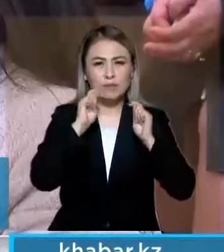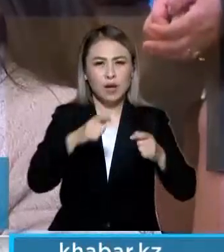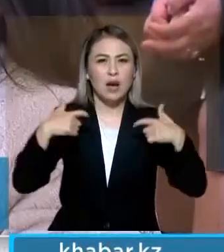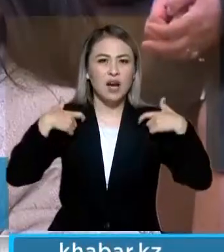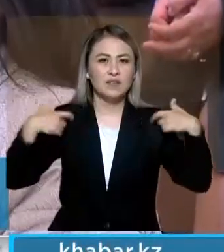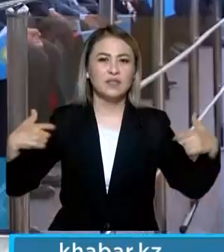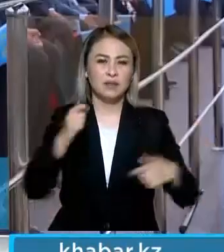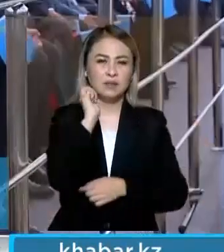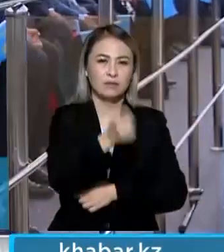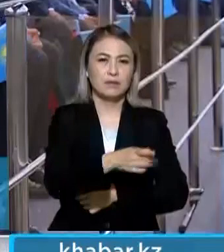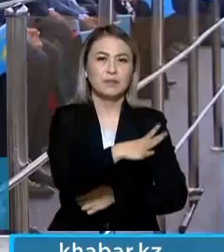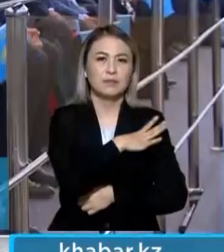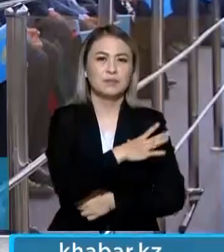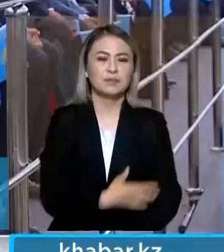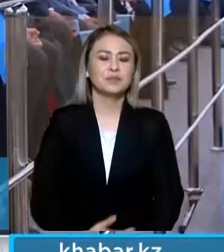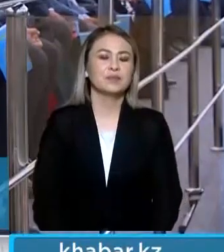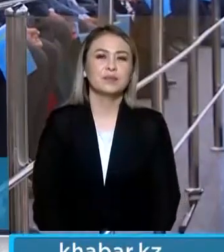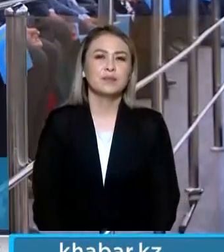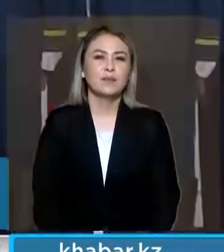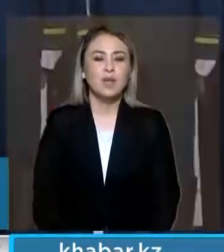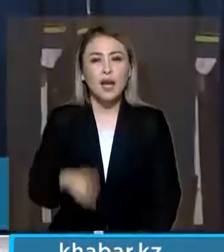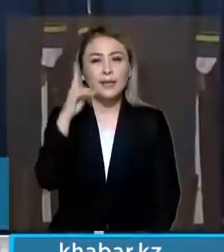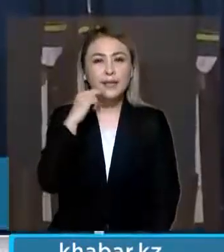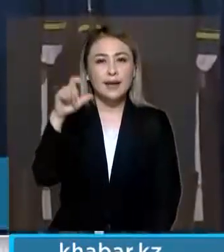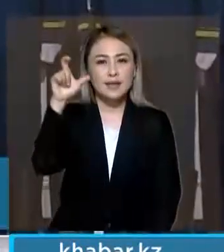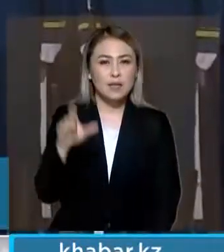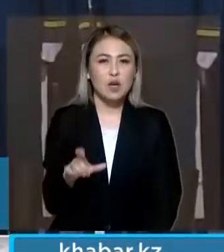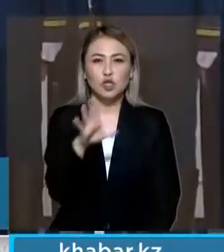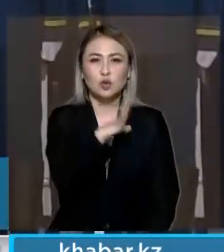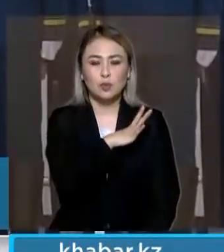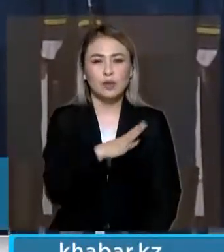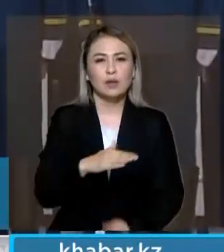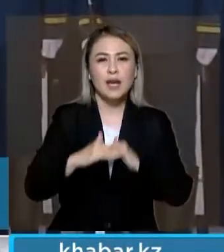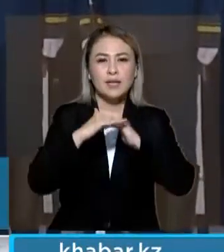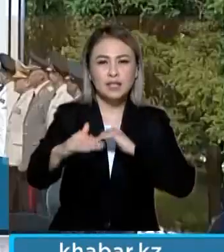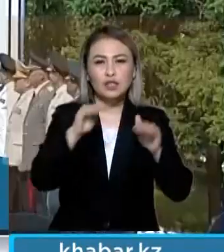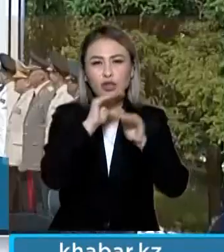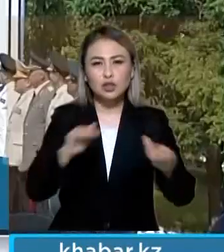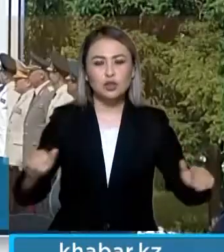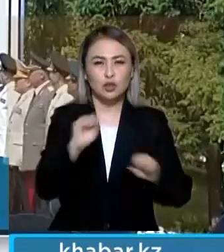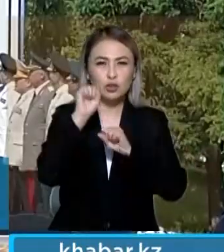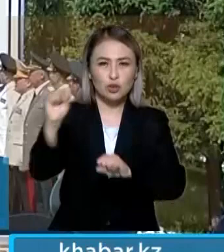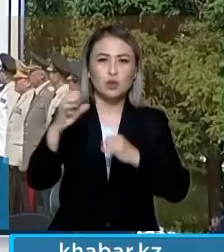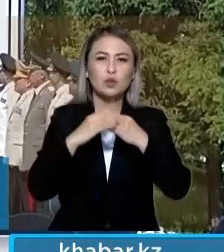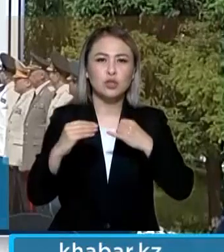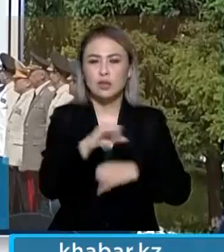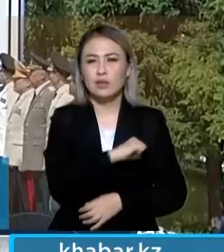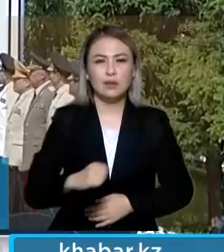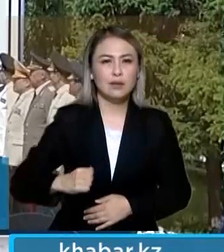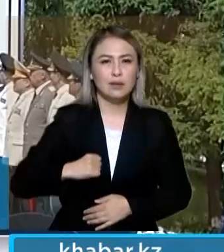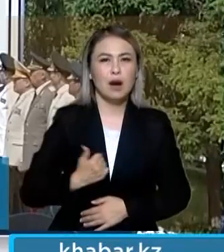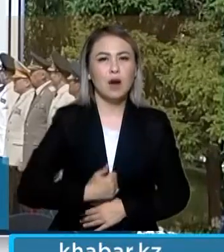алғаны соны аңғартқандай. Ер азамат үшін ел тыныштығын күзету ең абыройлы